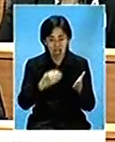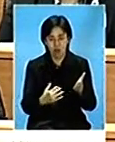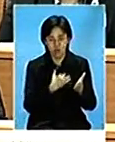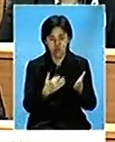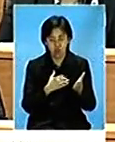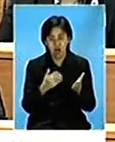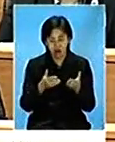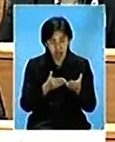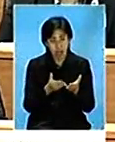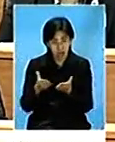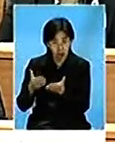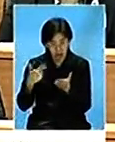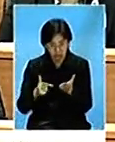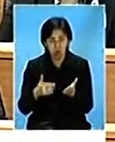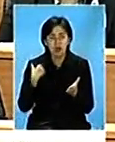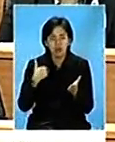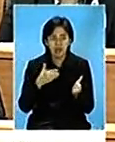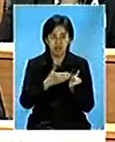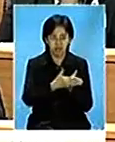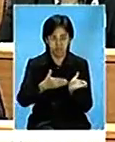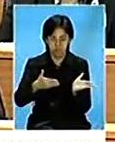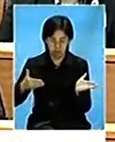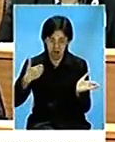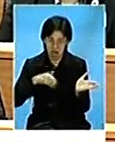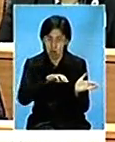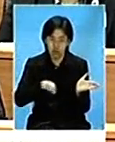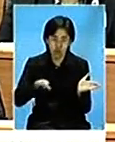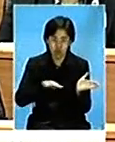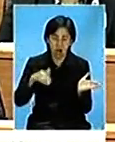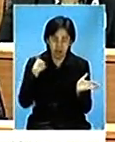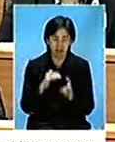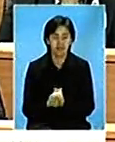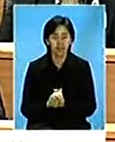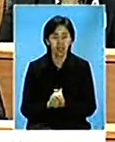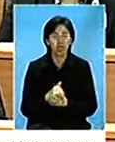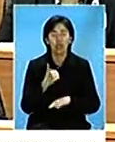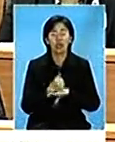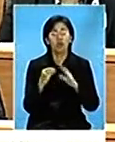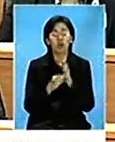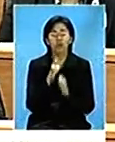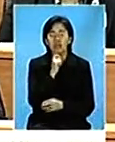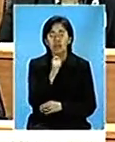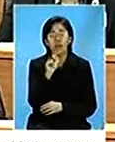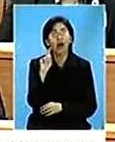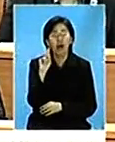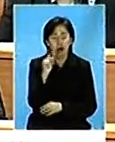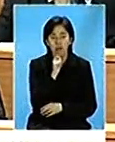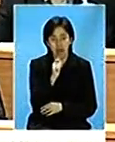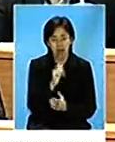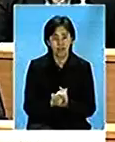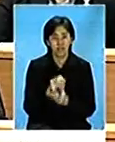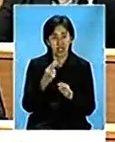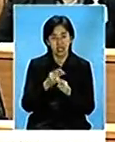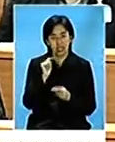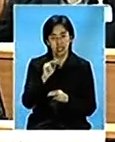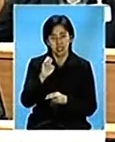ยนะก็มีรองผู้ว่าราชการกรุงเทพมหานครขออภัยที่ต้องเอ่ยนามท่านอยู่ภายนอกแต่ว่าท่านให้สัมภาษณ์กับสื่อมวลชนครับคุณธีรชนมโนมั